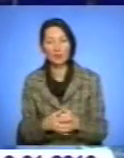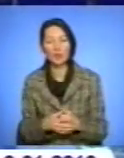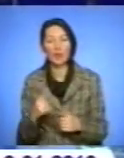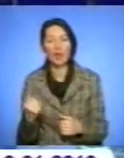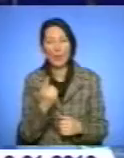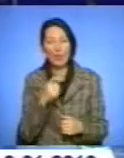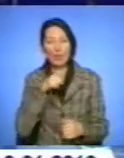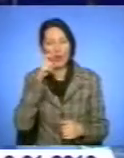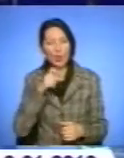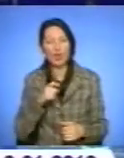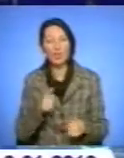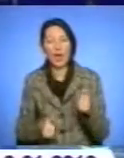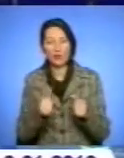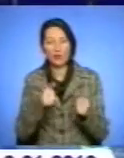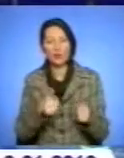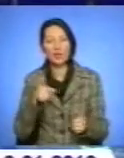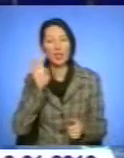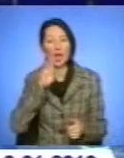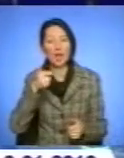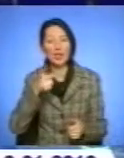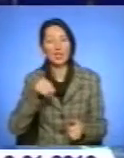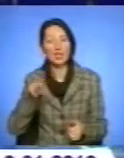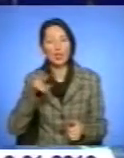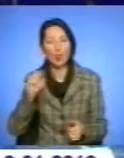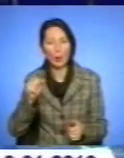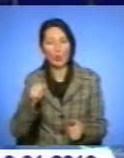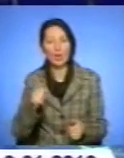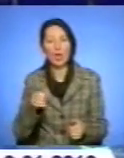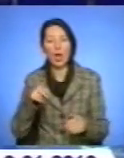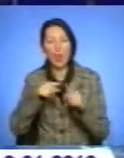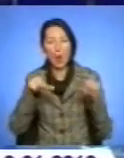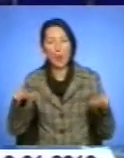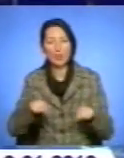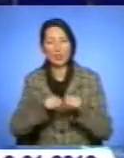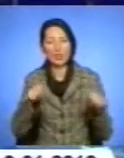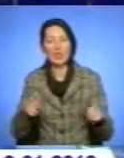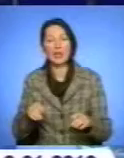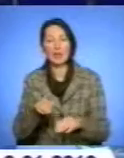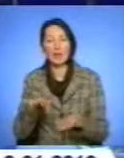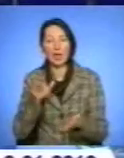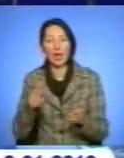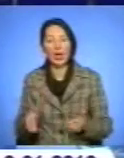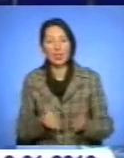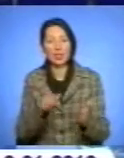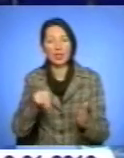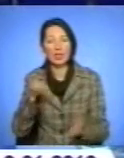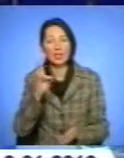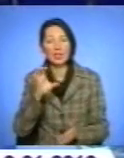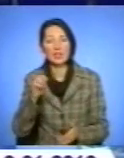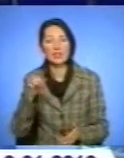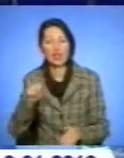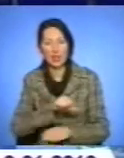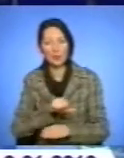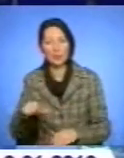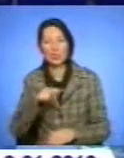Перший в Україні автоматизований гідрологічний пост відкрили на річці Дністер на межі Тернопільської і Чернівецької областей. У заході взяли участь представники